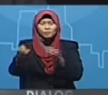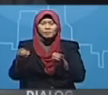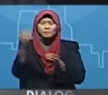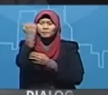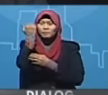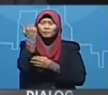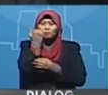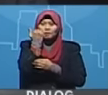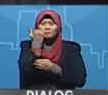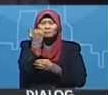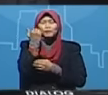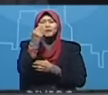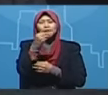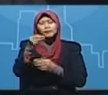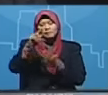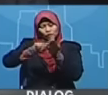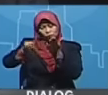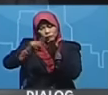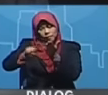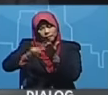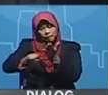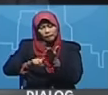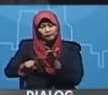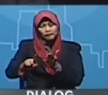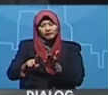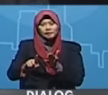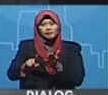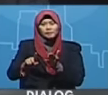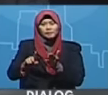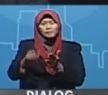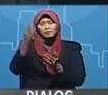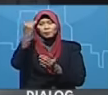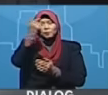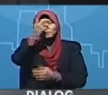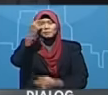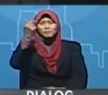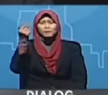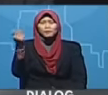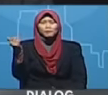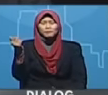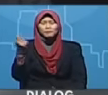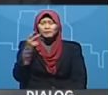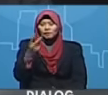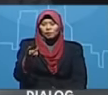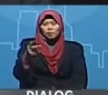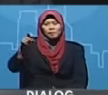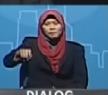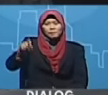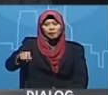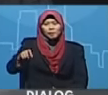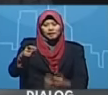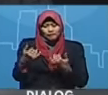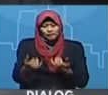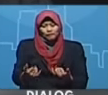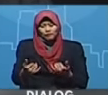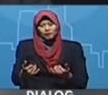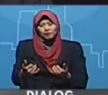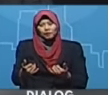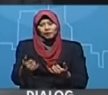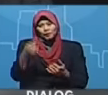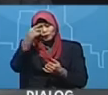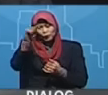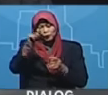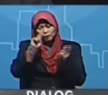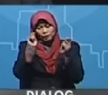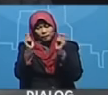untuk disemak, mereka kembalikan untuk kita lihat. Sebabnya ialah kita melihat kepada keperluan semasa. Keperluan untuk kita